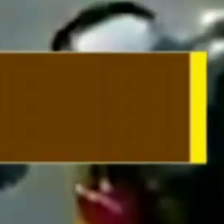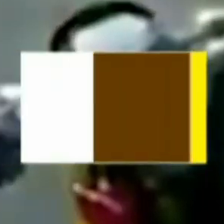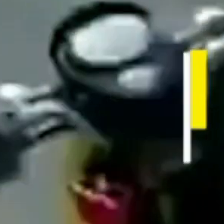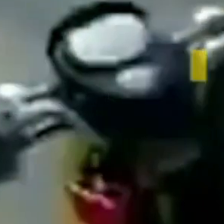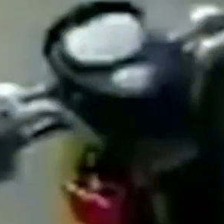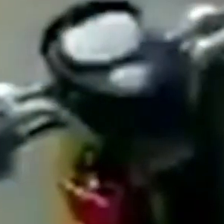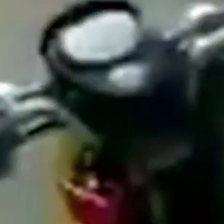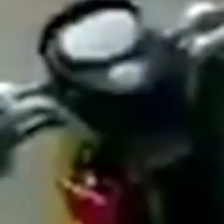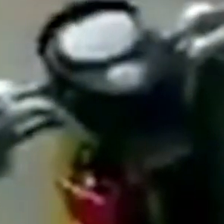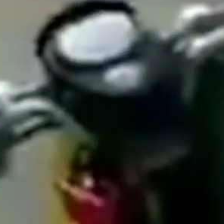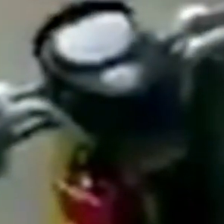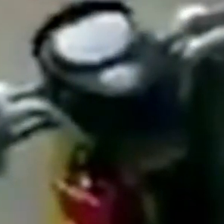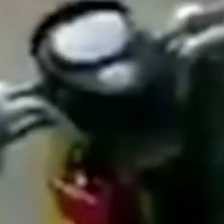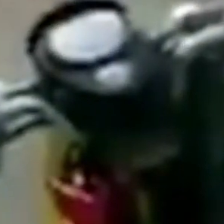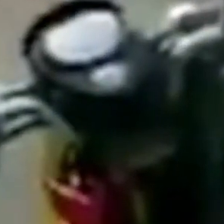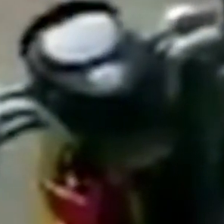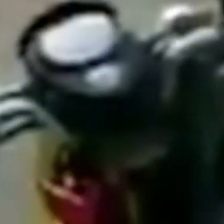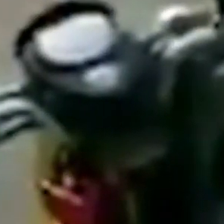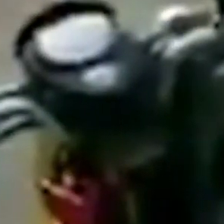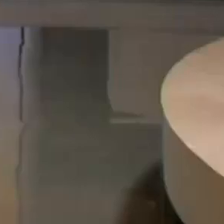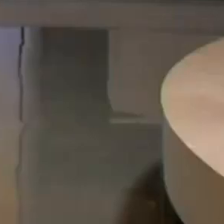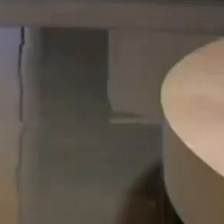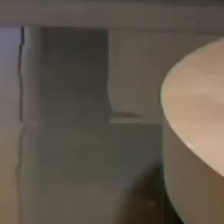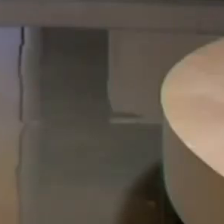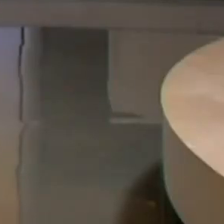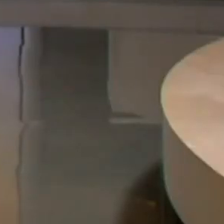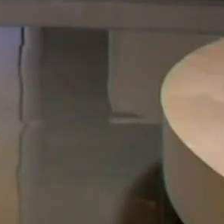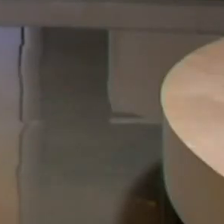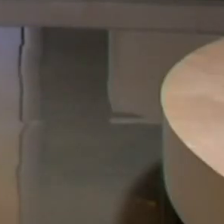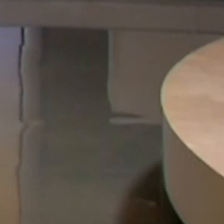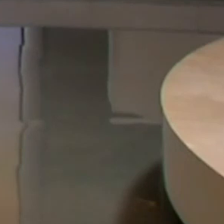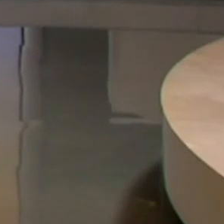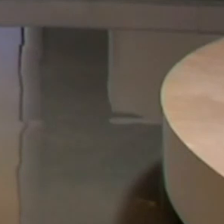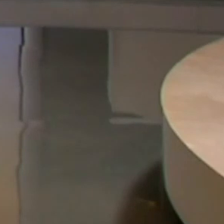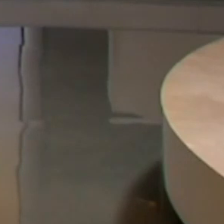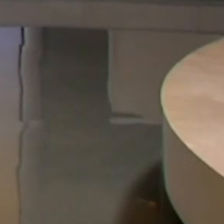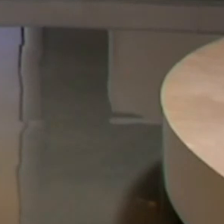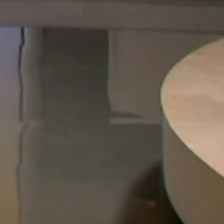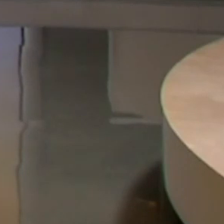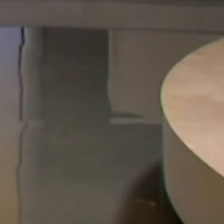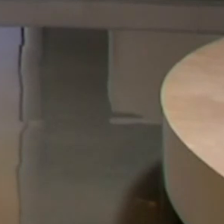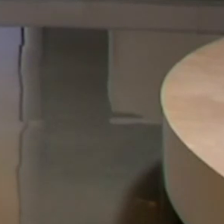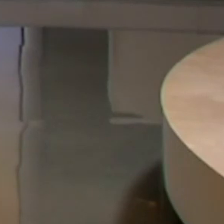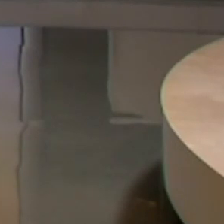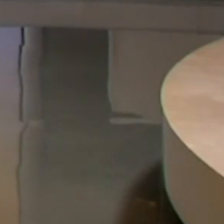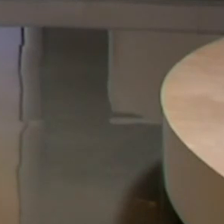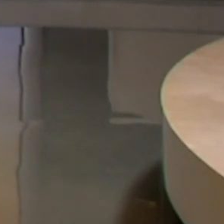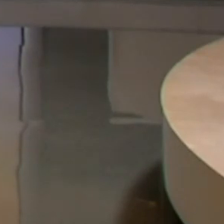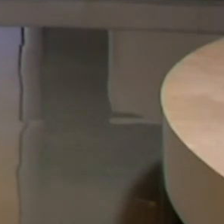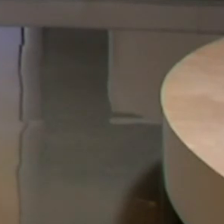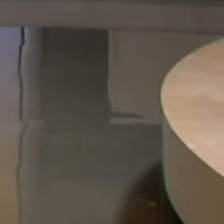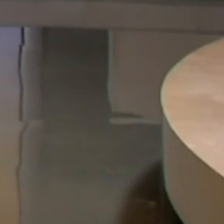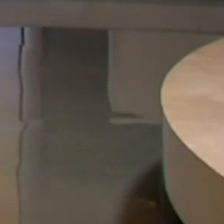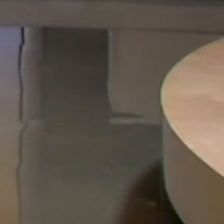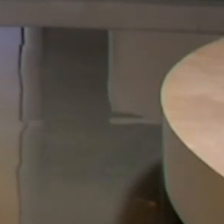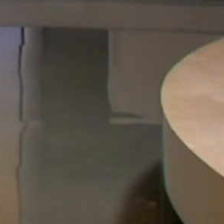ชมฮะดูในส่วนของสมาคมกุ้งตะวันออกไทยกันหน่อยนะครับก็ขอไปครับสมาคมกุ้งตะวันออกไ